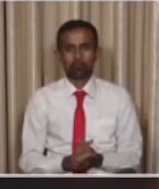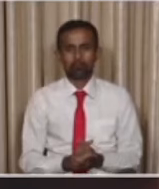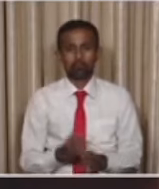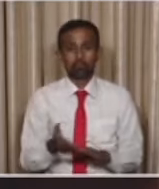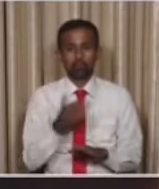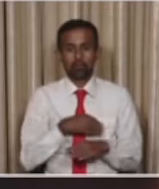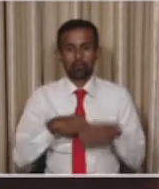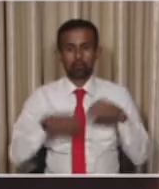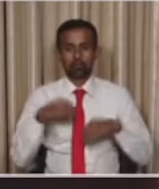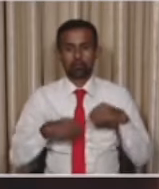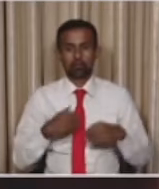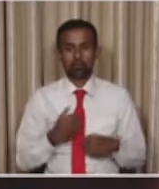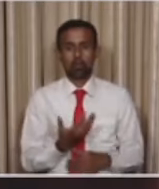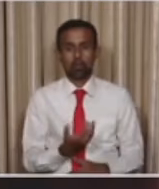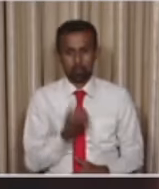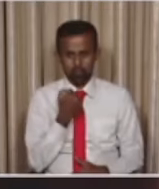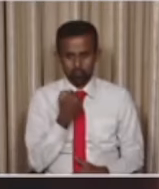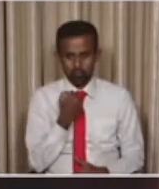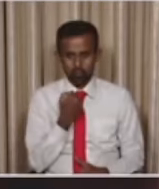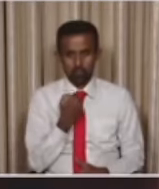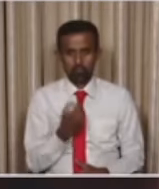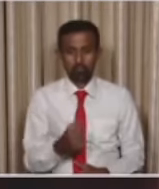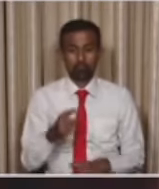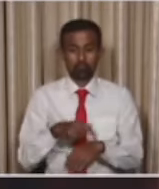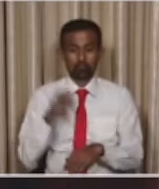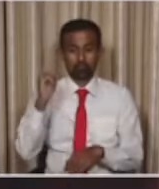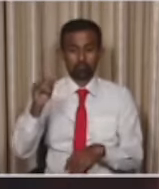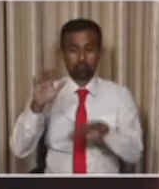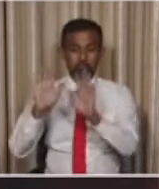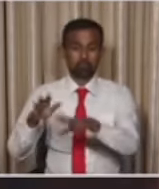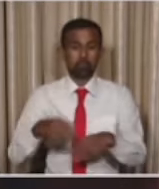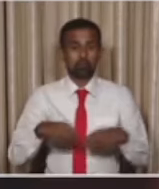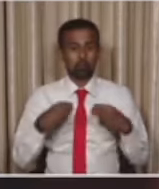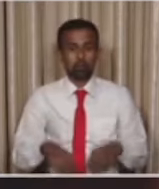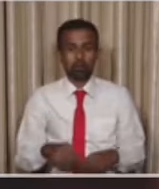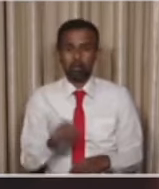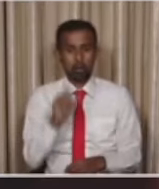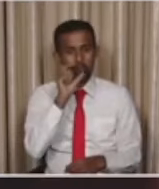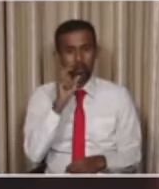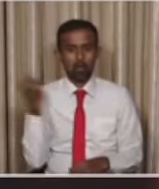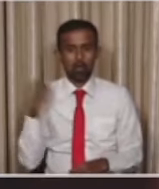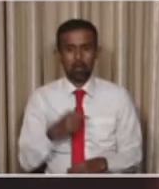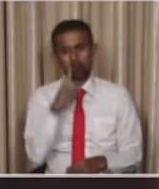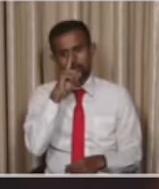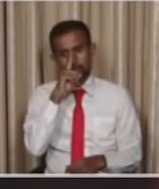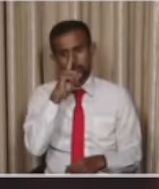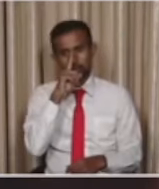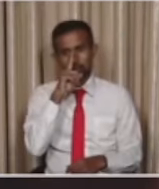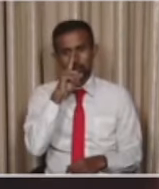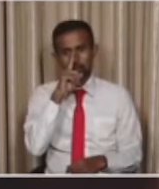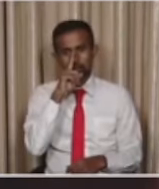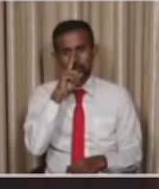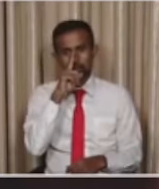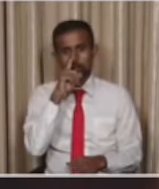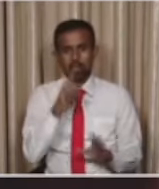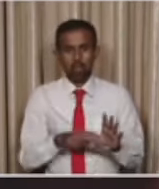කලින් ඡන්දේ තියාගන්න තමයි අපිටත් උවමනාව තියෙන්නේ. ඔය මස්ත බාල්දුවත් එක්ක ඉරියා පෙරදුනා. බලන්න ආවා එකයි.